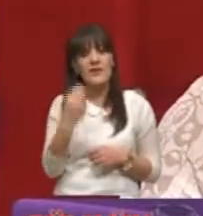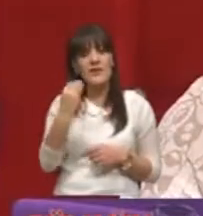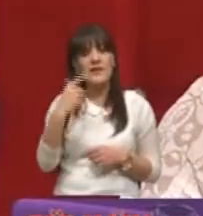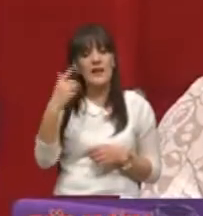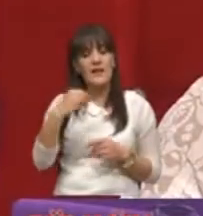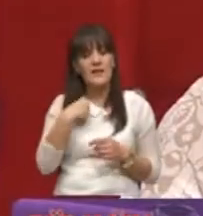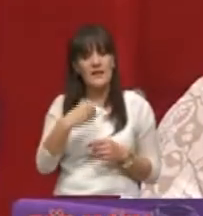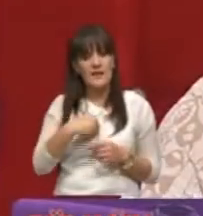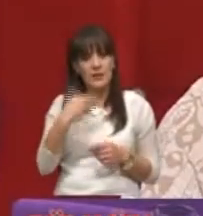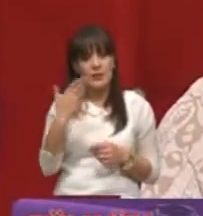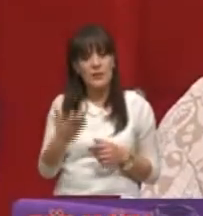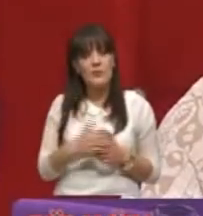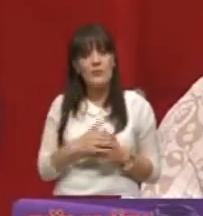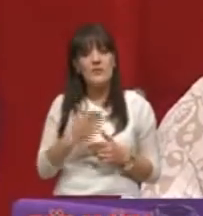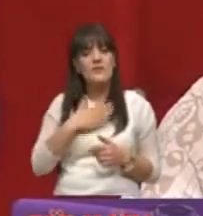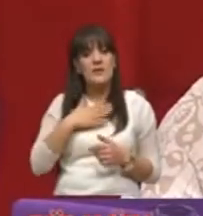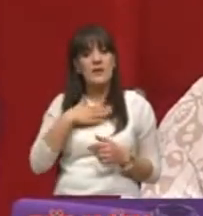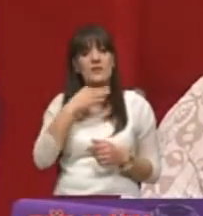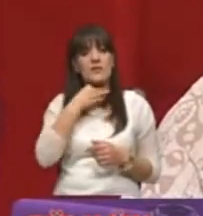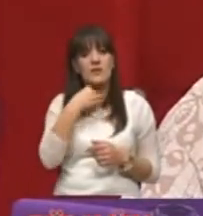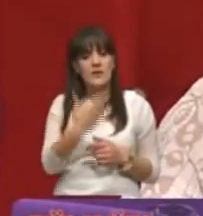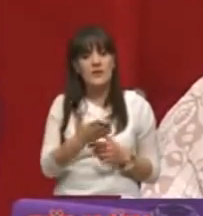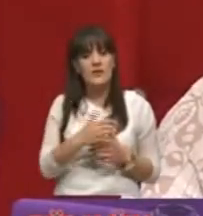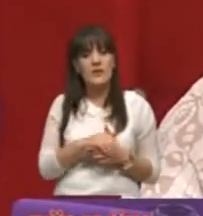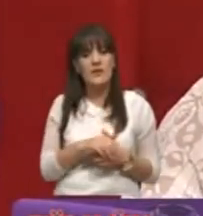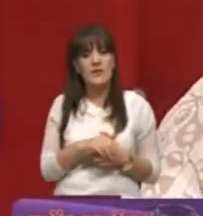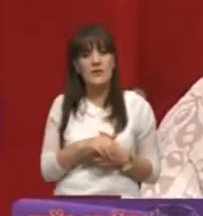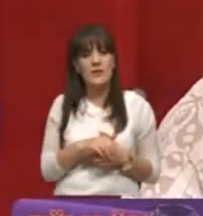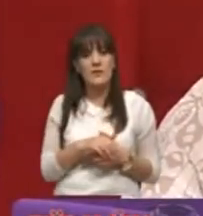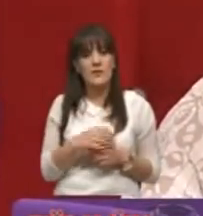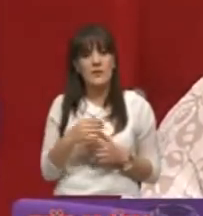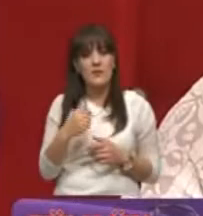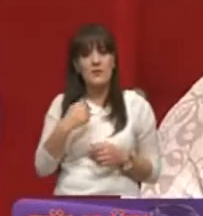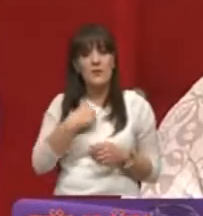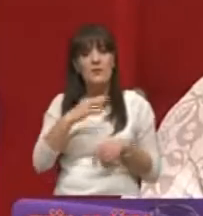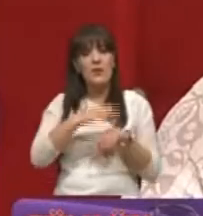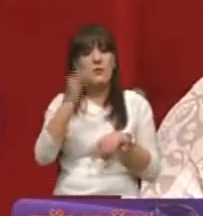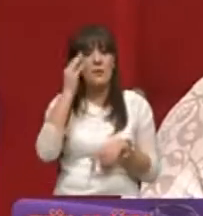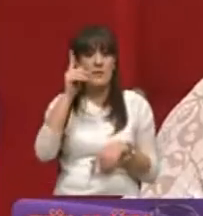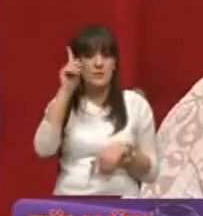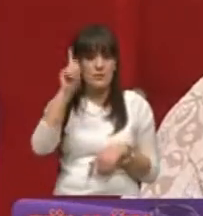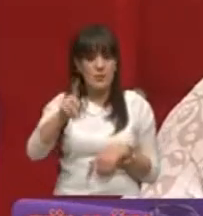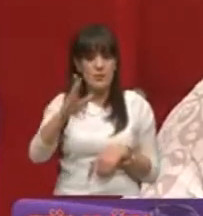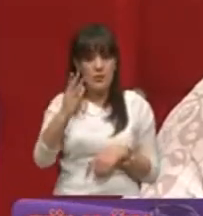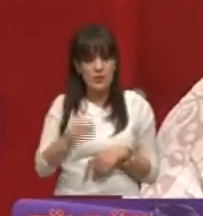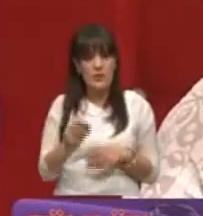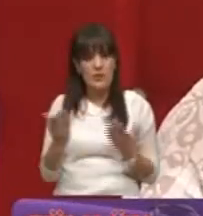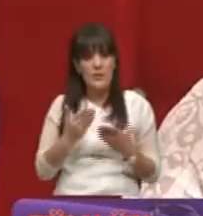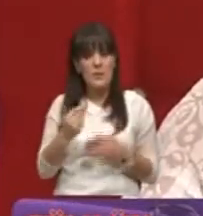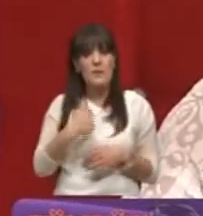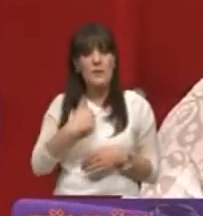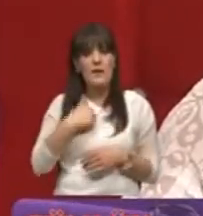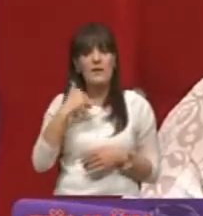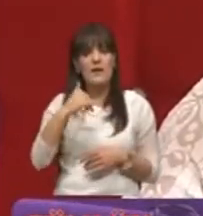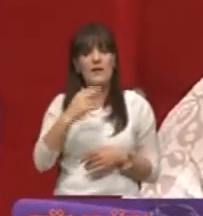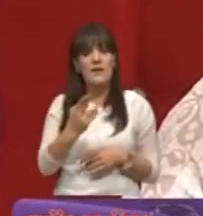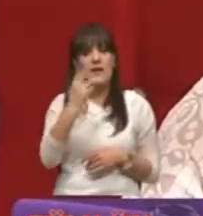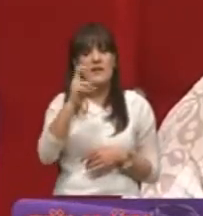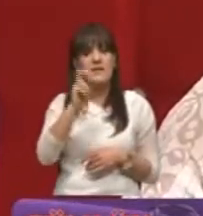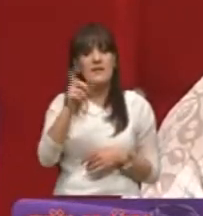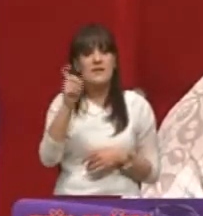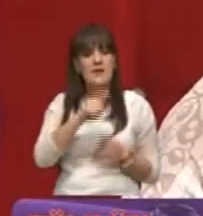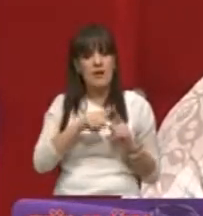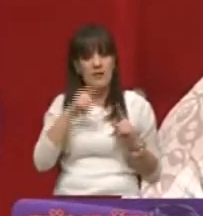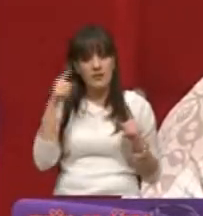İyi yayınlar diliyorum. Sağ olun, teşekkür ediyorum. Sorunuz var herhalde. Evet. Doktor Bey, bir sorum olacaktı ama buyurun. Ben yaklaşık